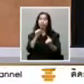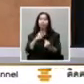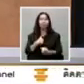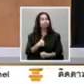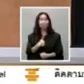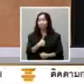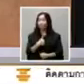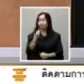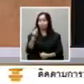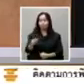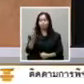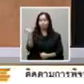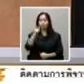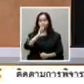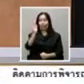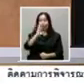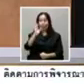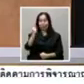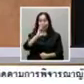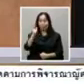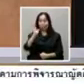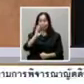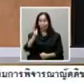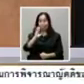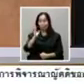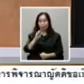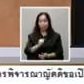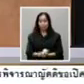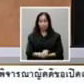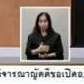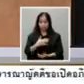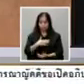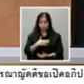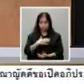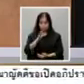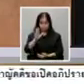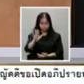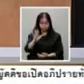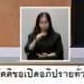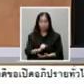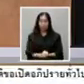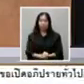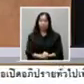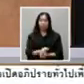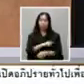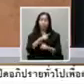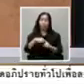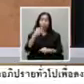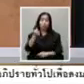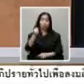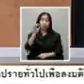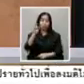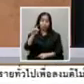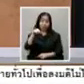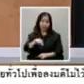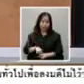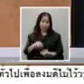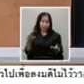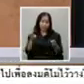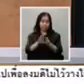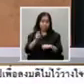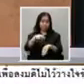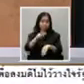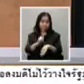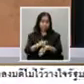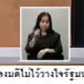ให้ท่านได้เพื่อต่อนะครับ ไม ่ผมชี้แจงท่านก่อนนิดหนึ่งว่าเมื่อวันที่18ไม่ใช่สภาเราปิดไม่ใช่ประธ